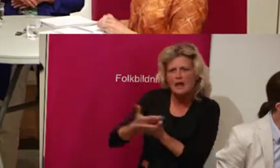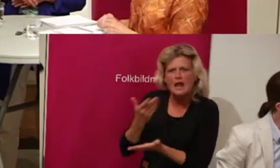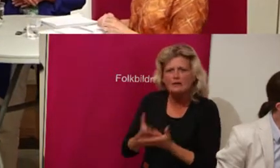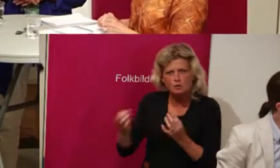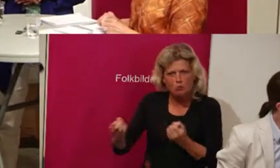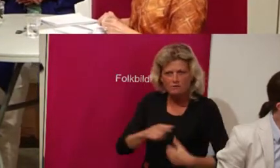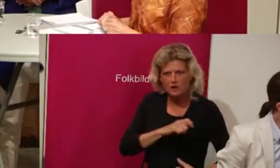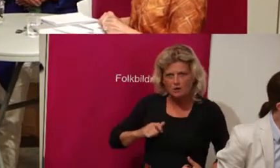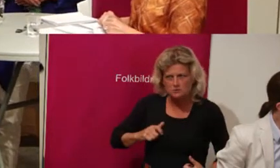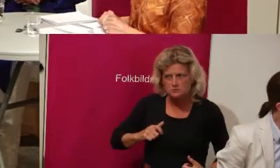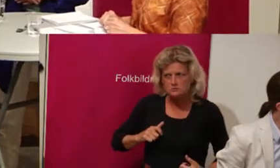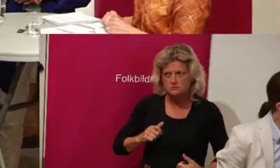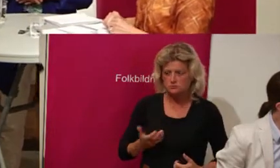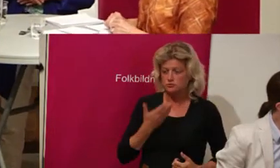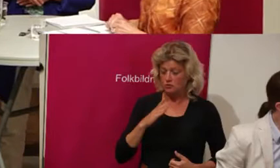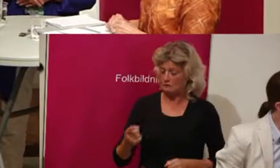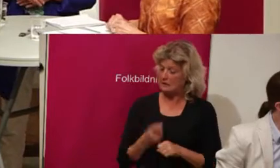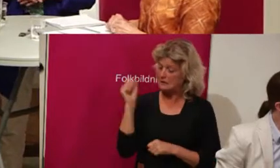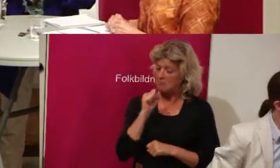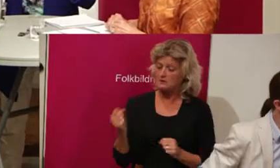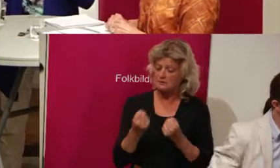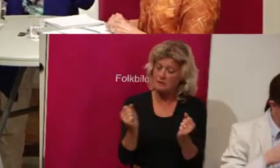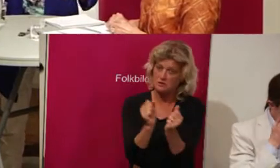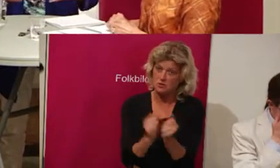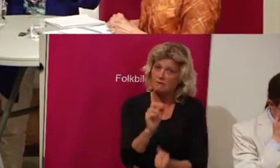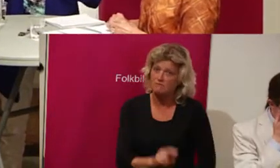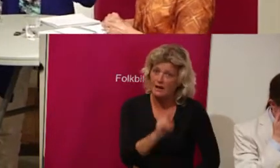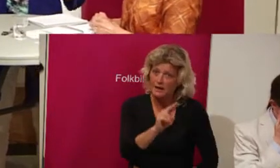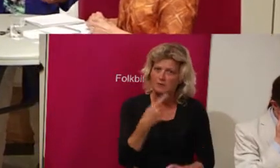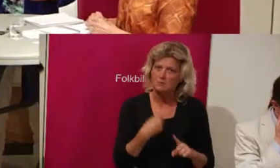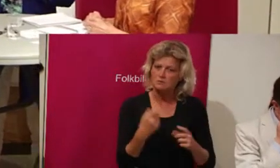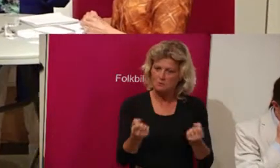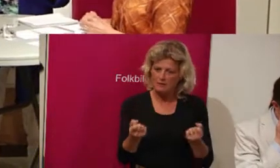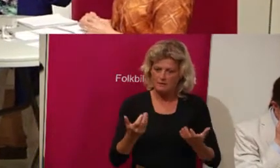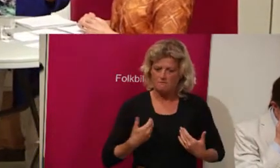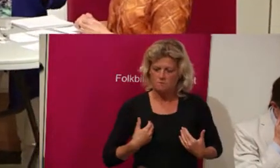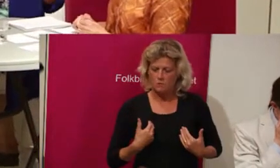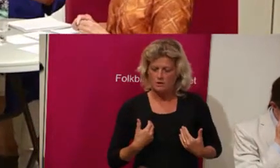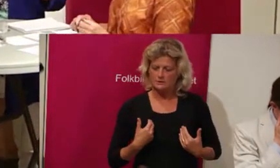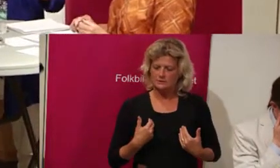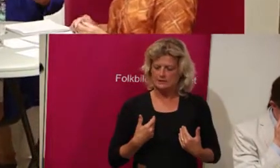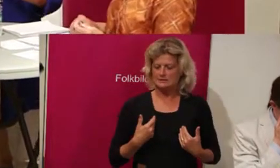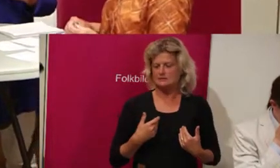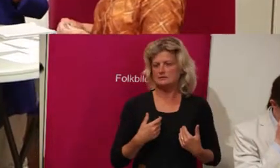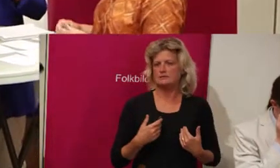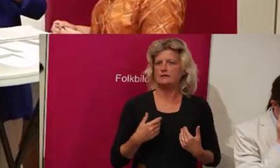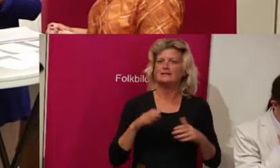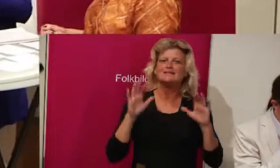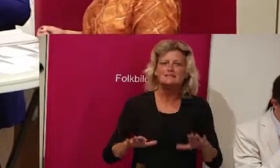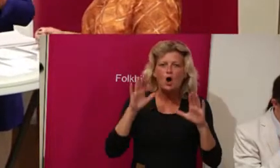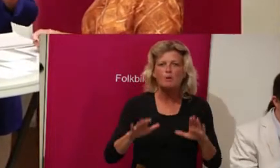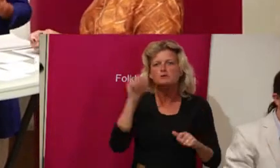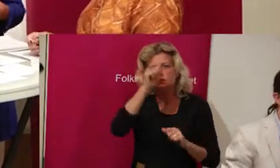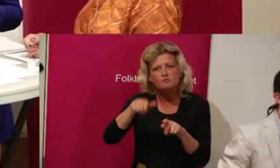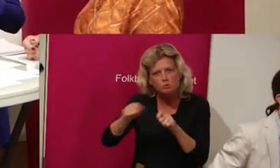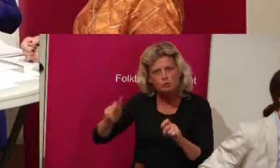massor med spännande saker, verkligen. Och det är oerhört spännande att vi har ett islamiskt studieförbund, ett muslimskt studieförbund som